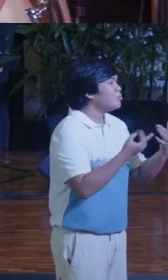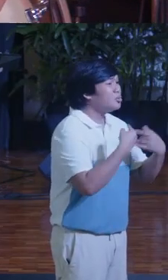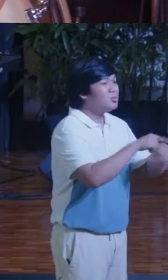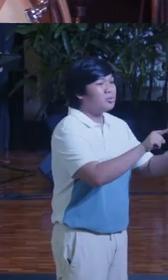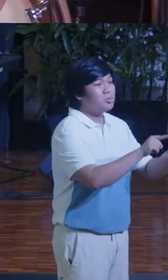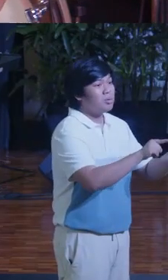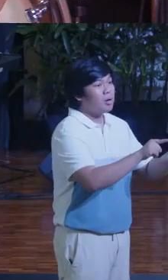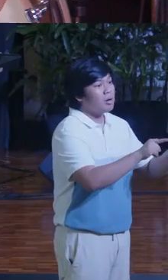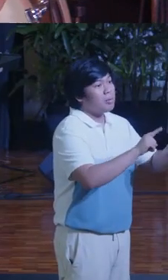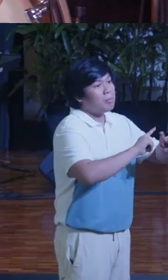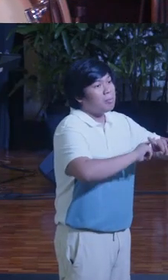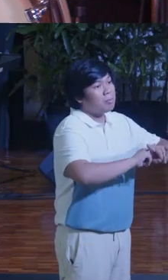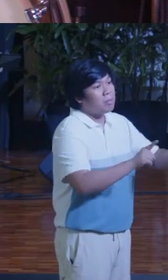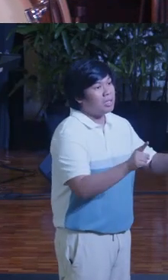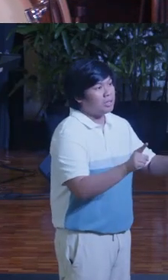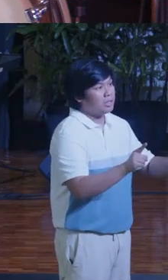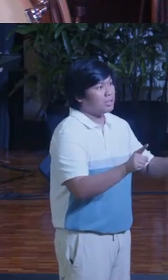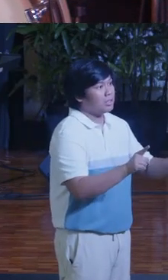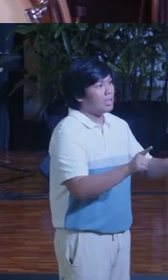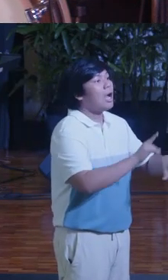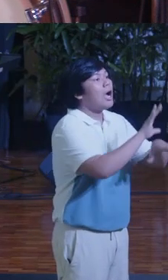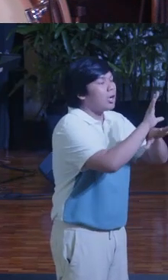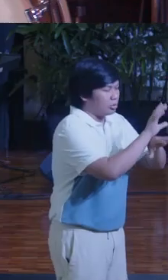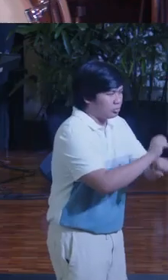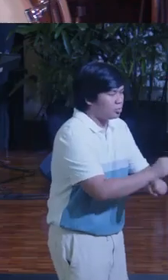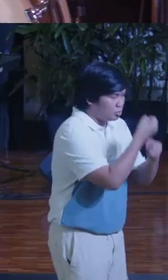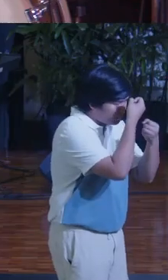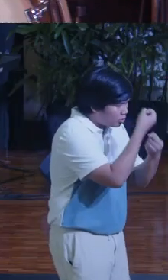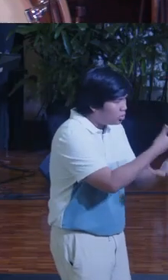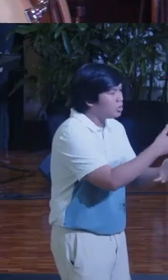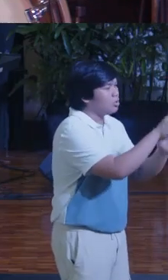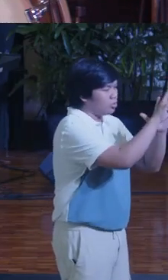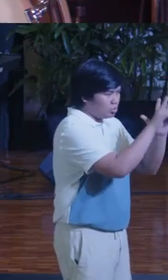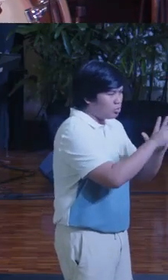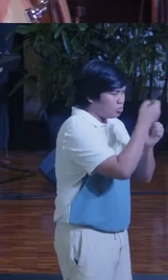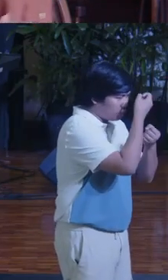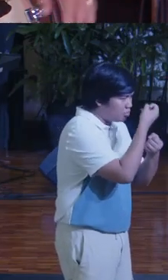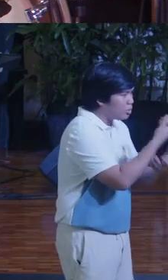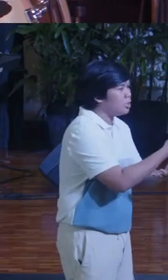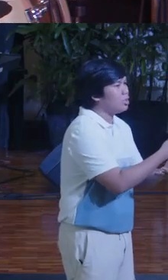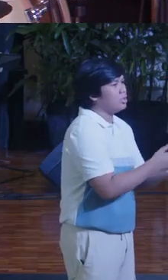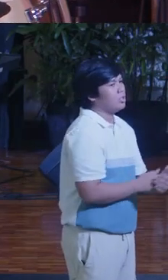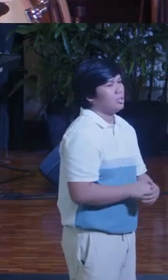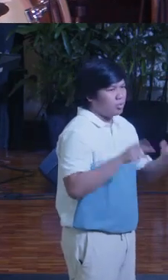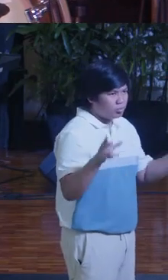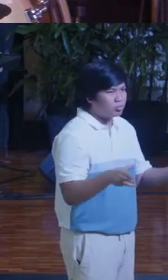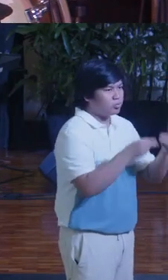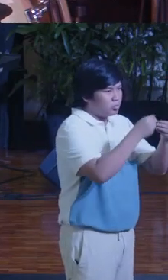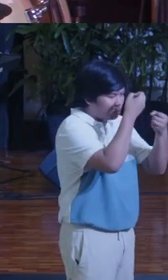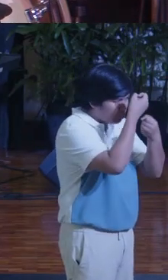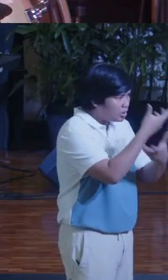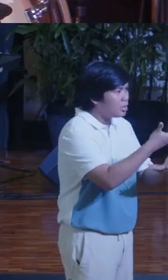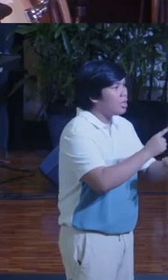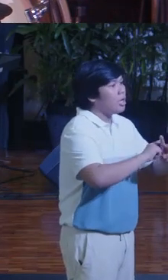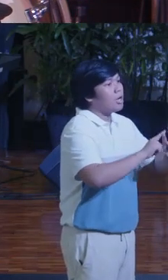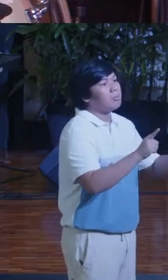ko. May mga mahal kayo sa buhay, kaibigan, kaklase, kaopisina, kapitbahay,